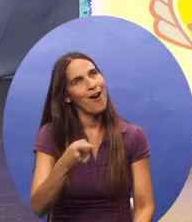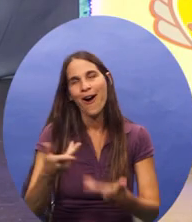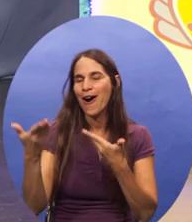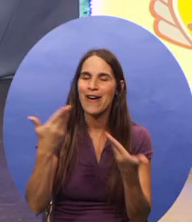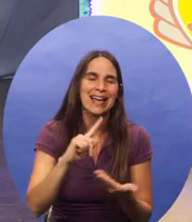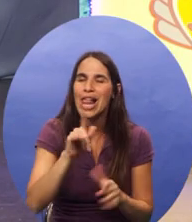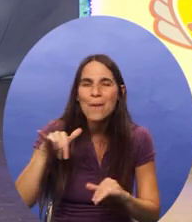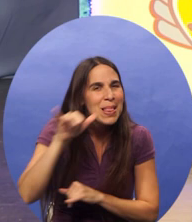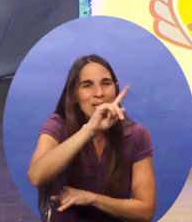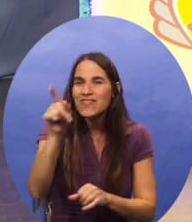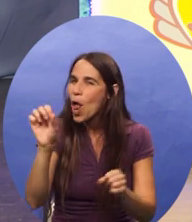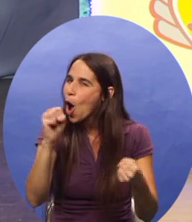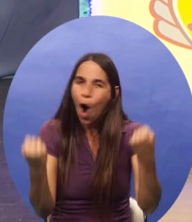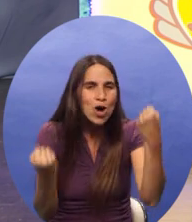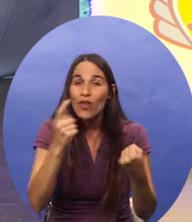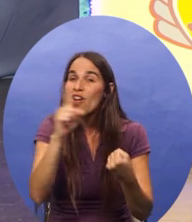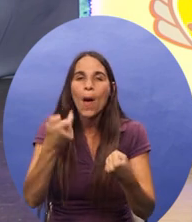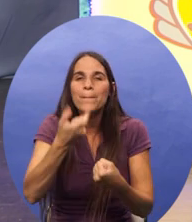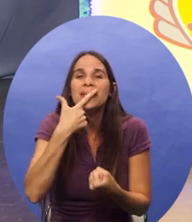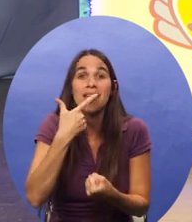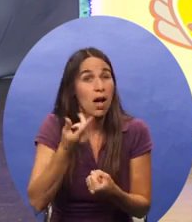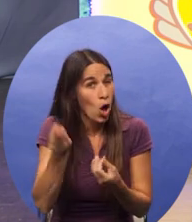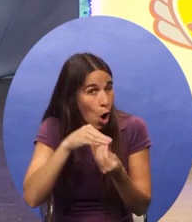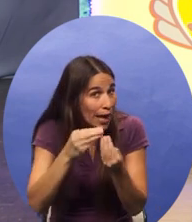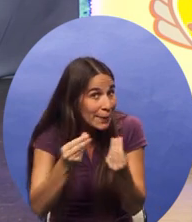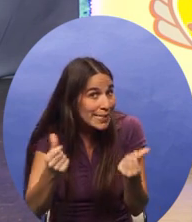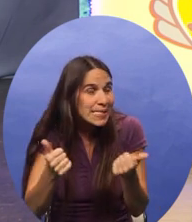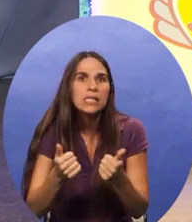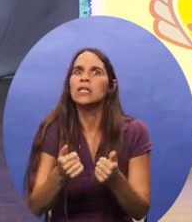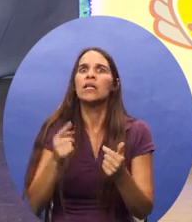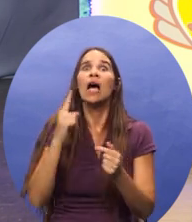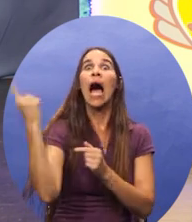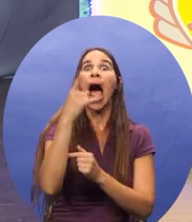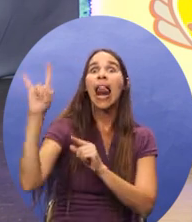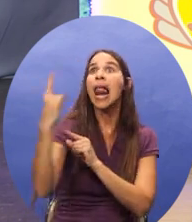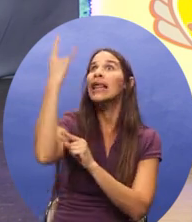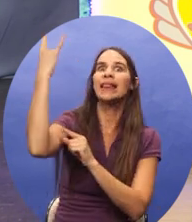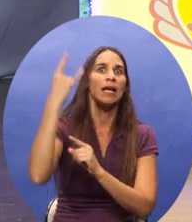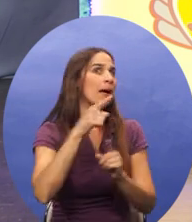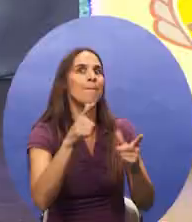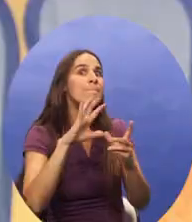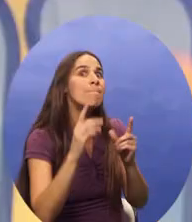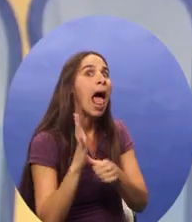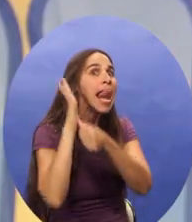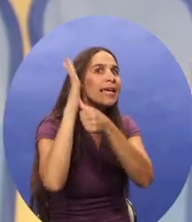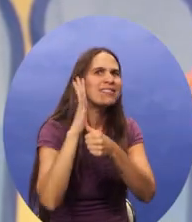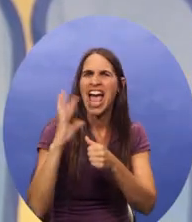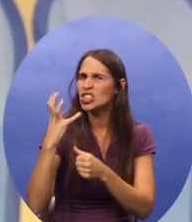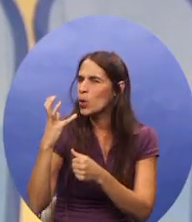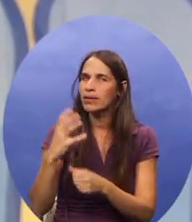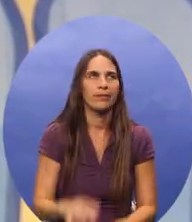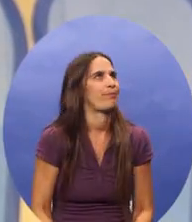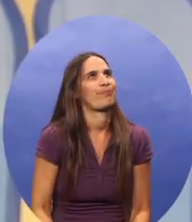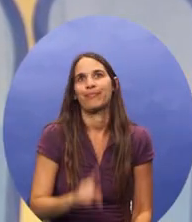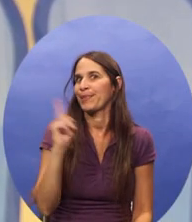מטוס, לא אוטו וגם לא פיצה. רוצים רמז נוסף? חללית! מעלית! אשקולית! לא, לא חללית,